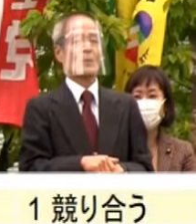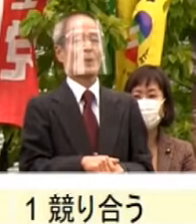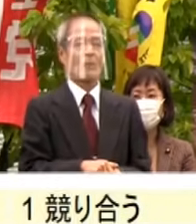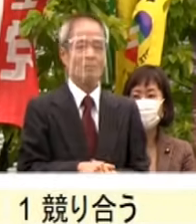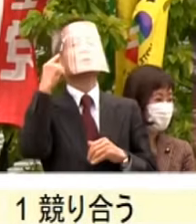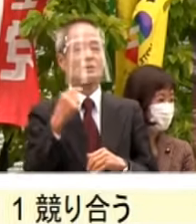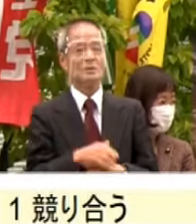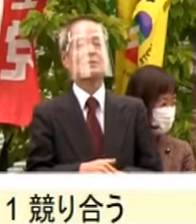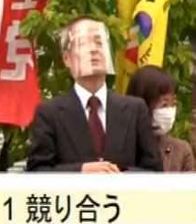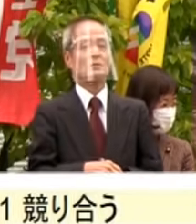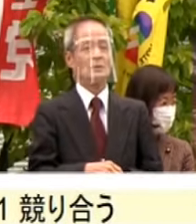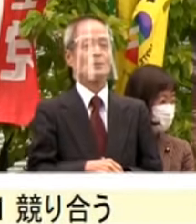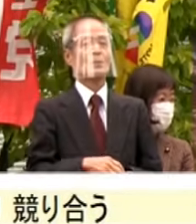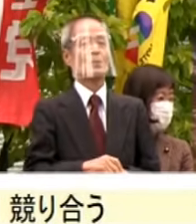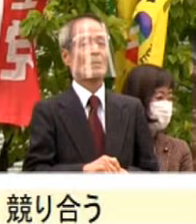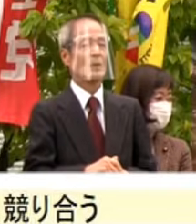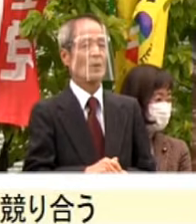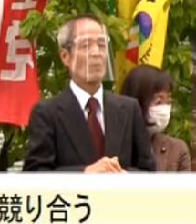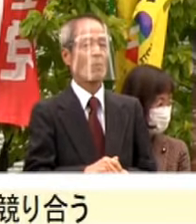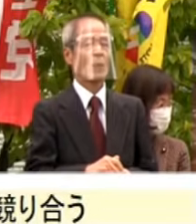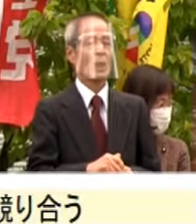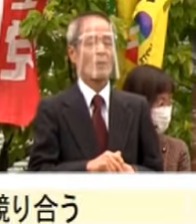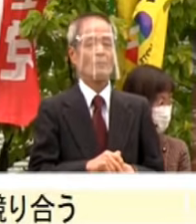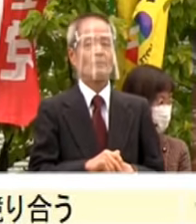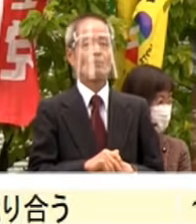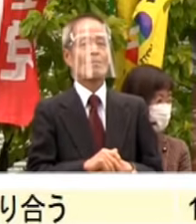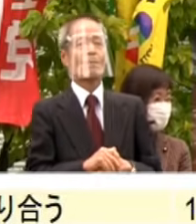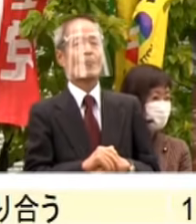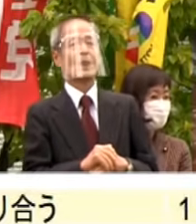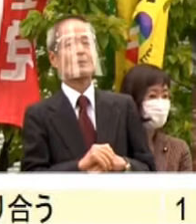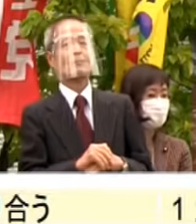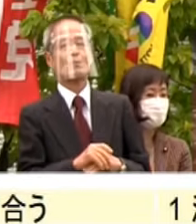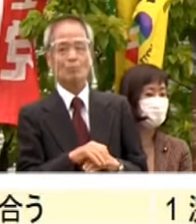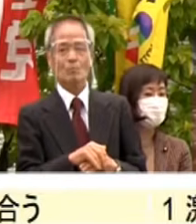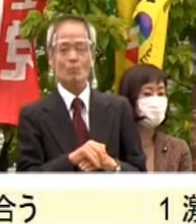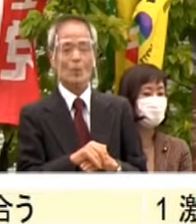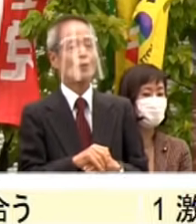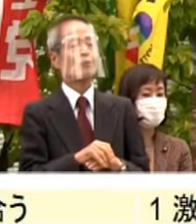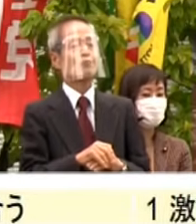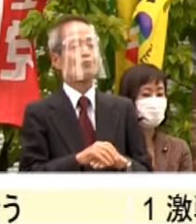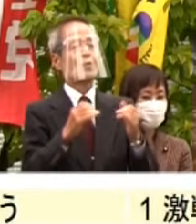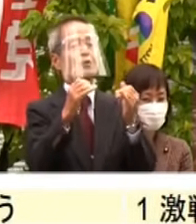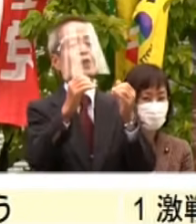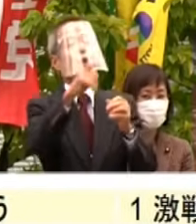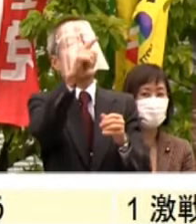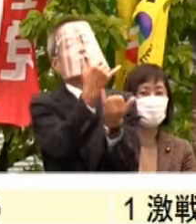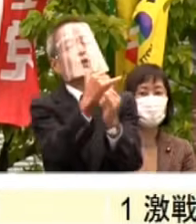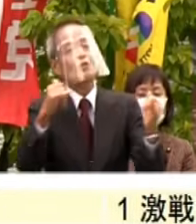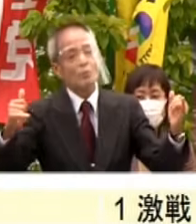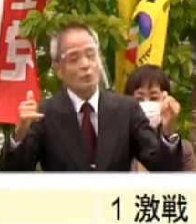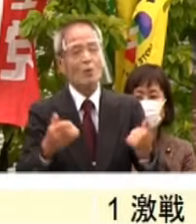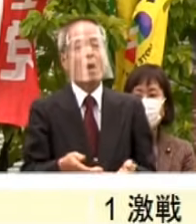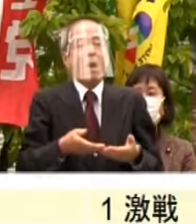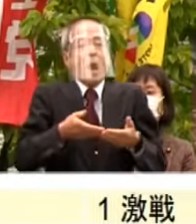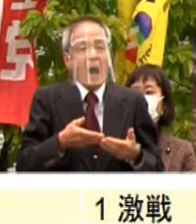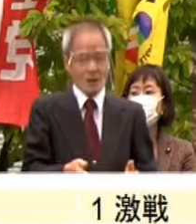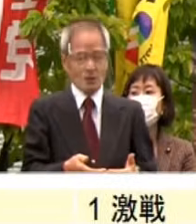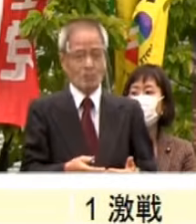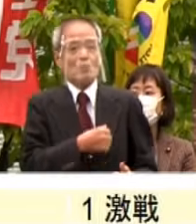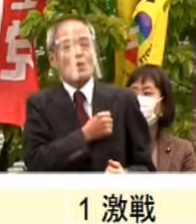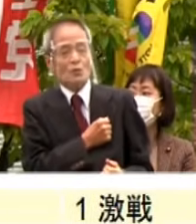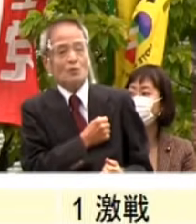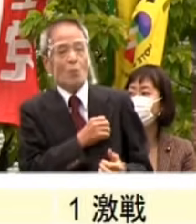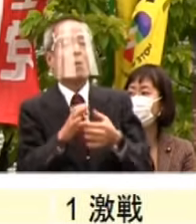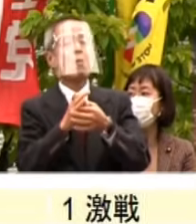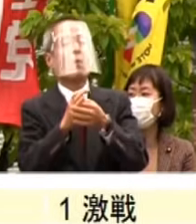感じました。子供が被害に遭う痴漢の問題を人々の安全や命に関わる問題だと捉え、真剣に考